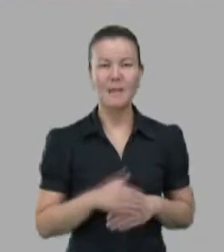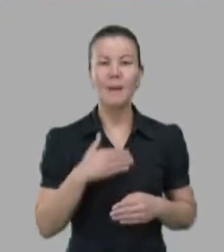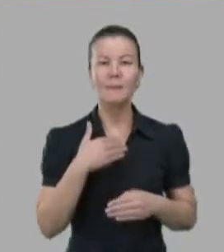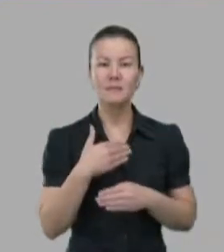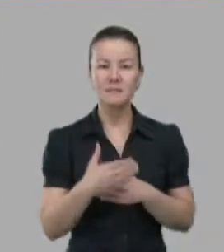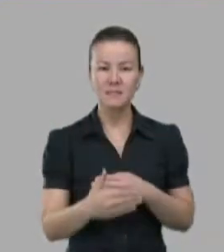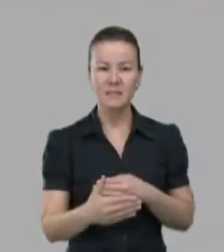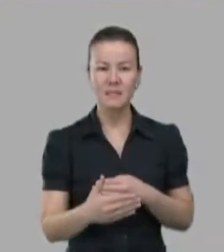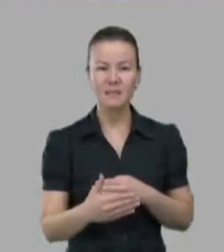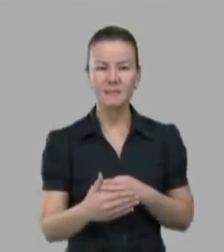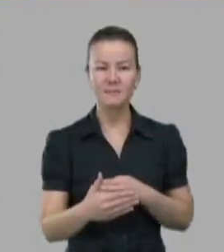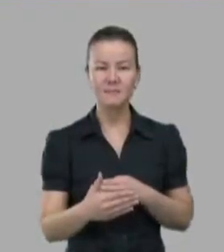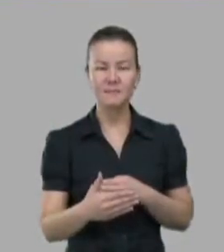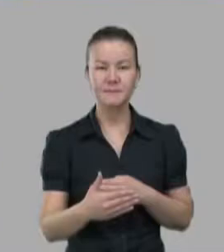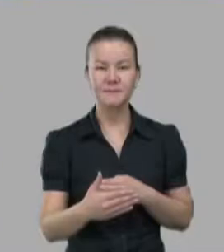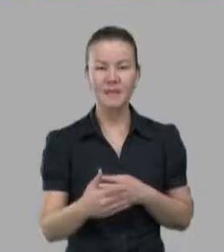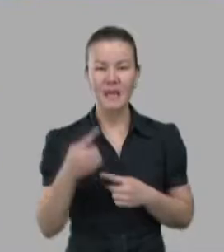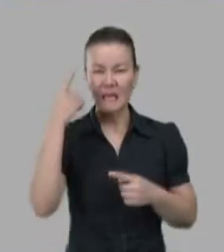Позднее